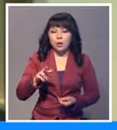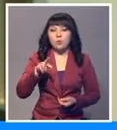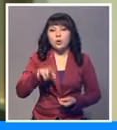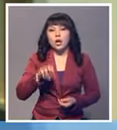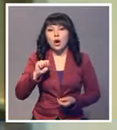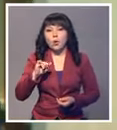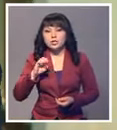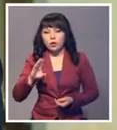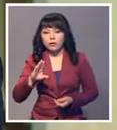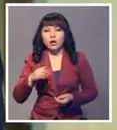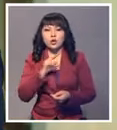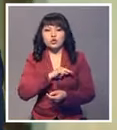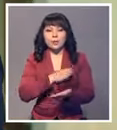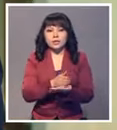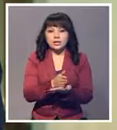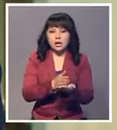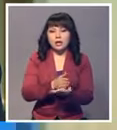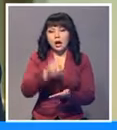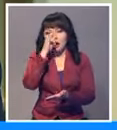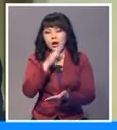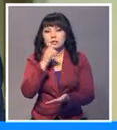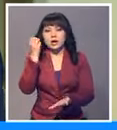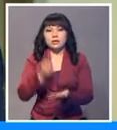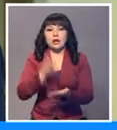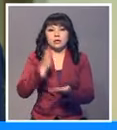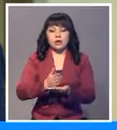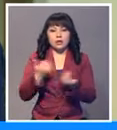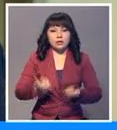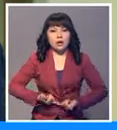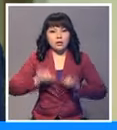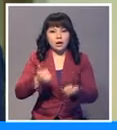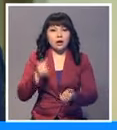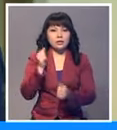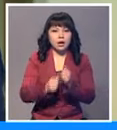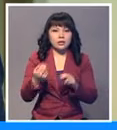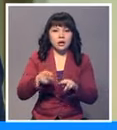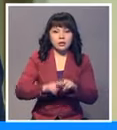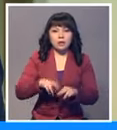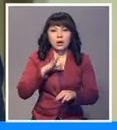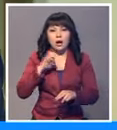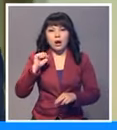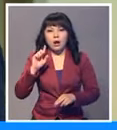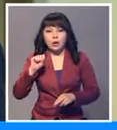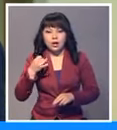туған қызмет істеген жерлері қазақ үшін қасиетті жер. Сондан әдейі Абайдың музейіне